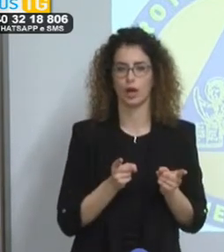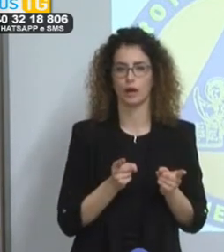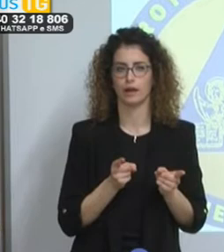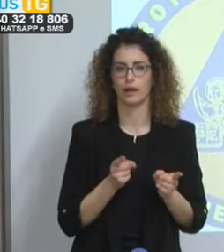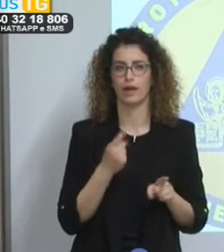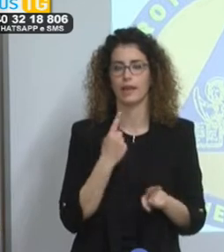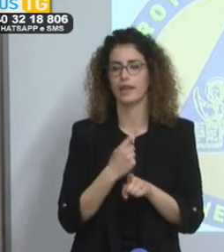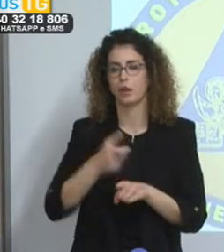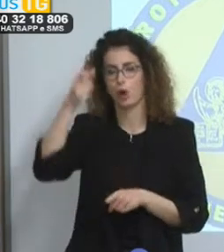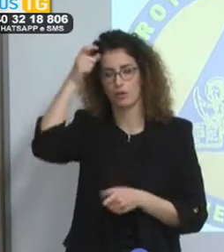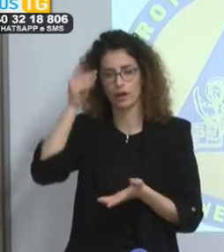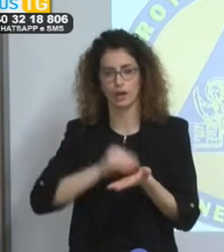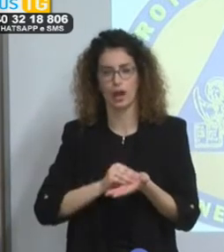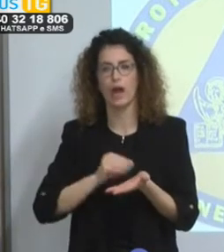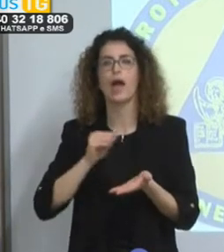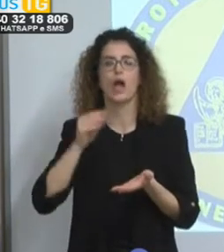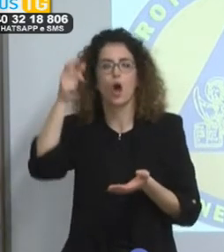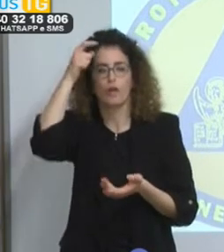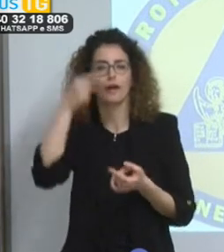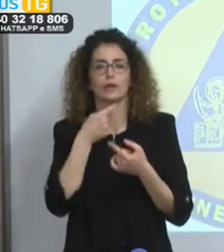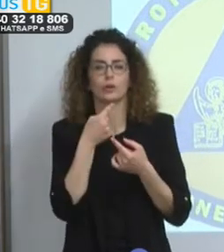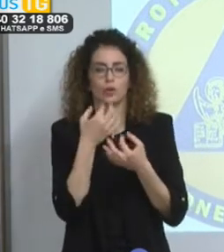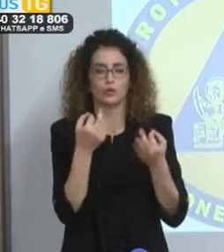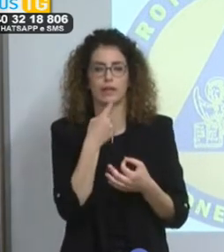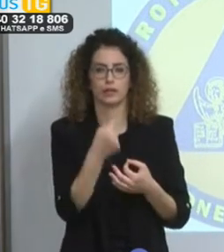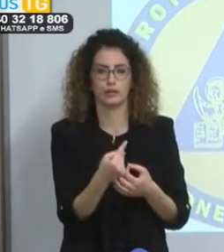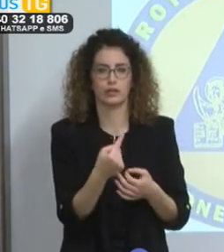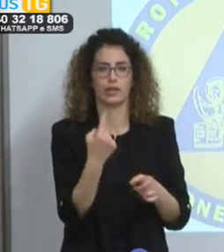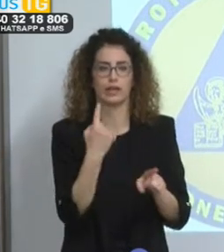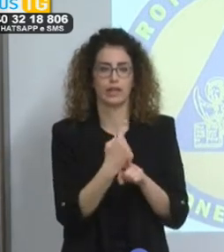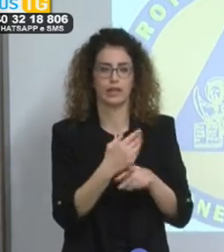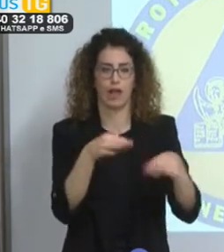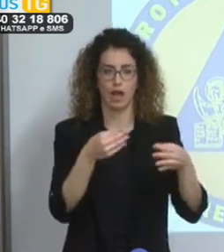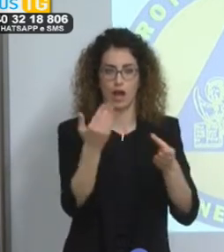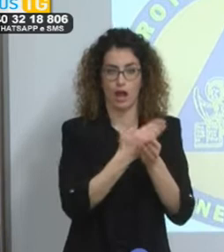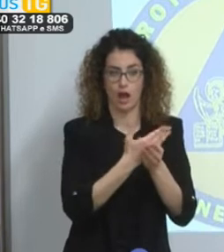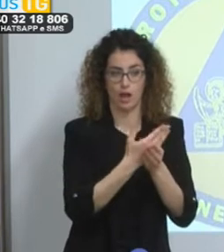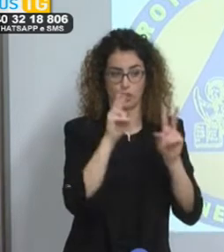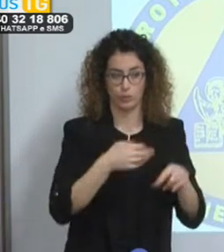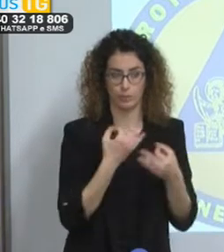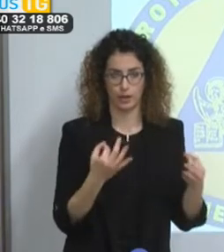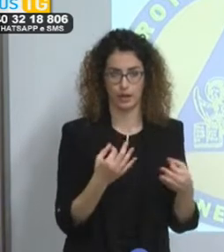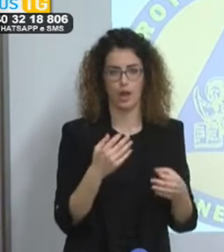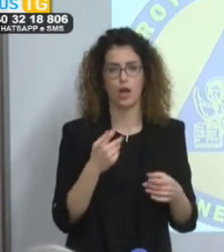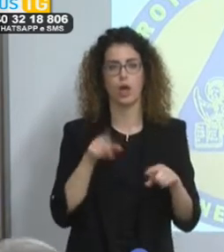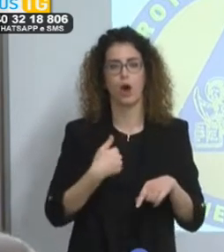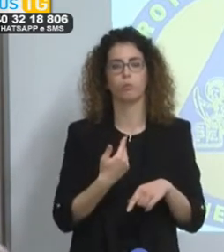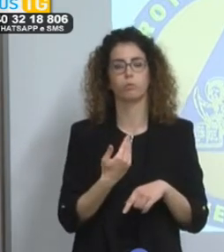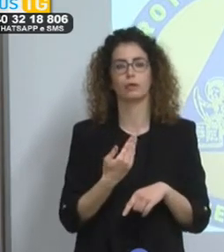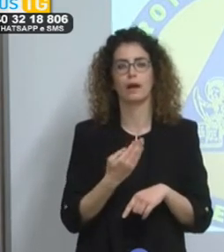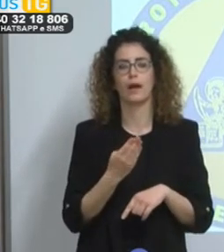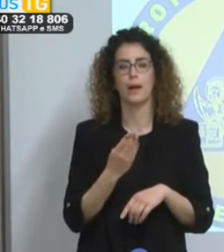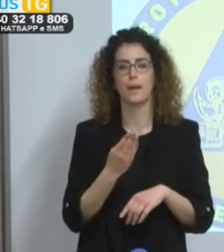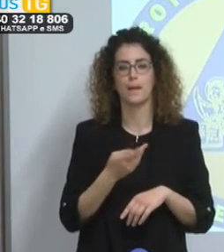governo, e il governo giustamente dice dobbiamo vedere bene i dossier, le carte. Sono anche intervenuto con le banche per capire se